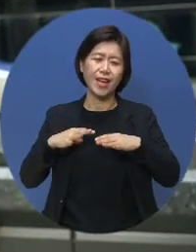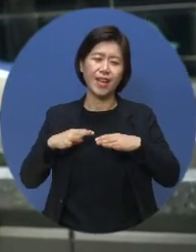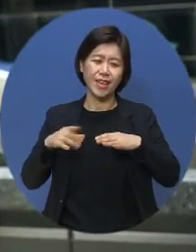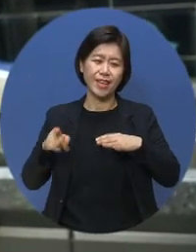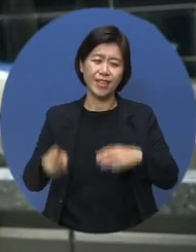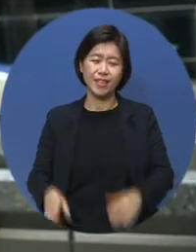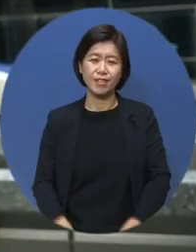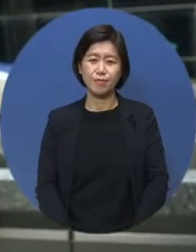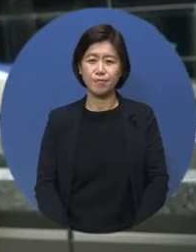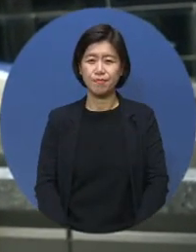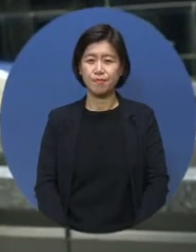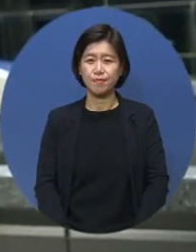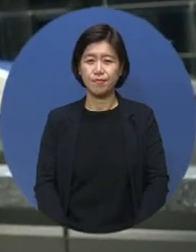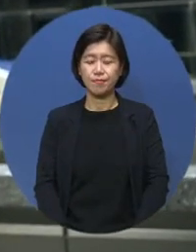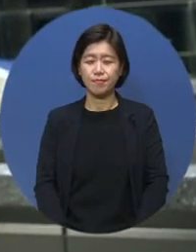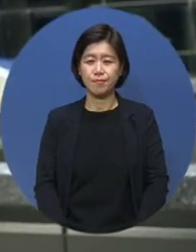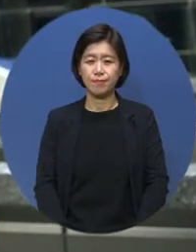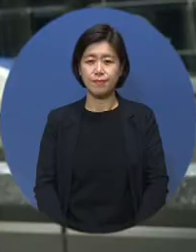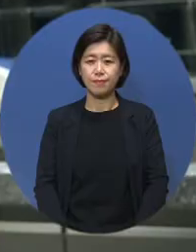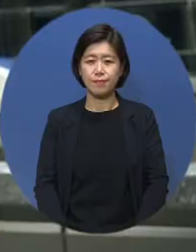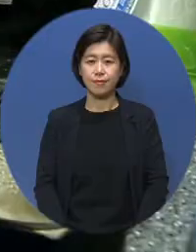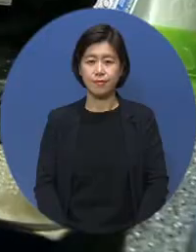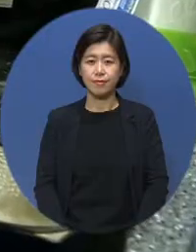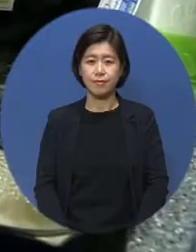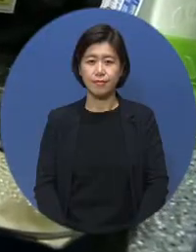아주 자연스러울 듯